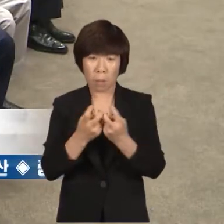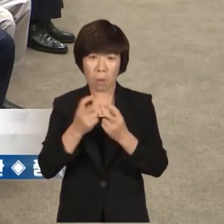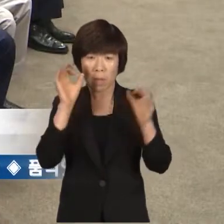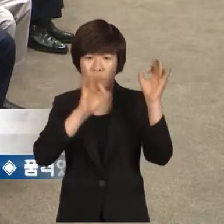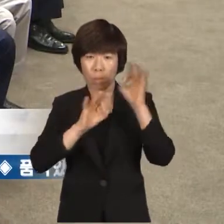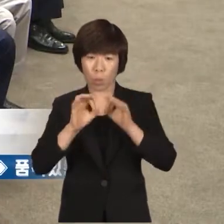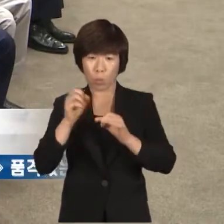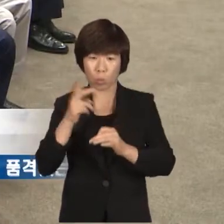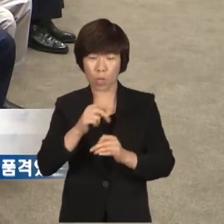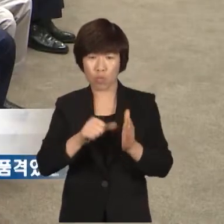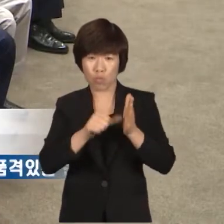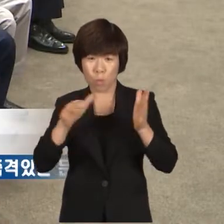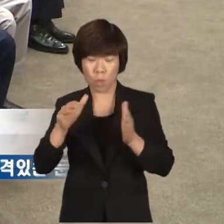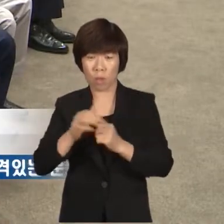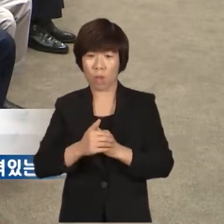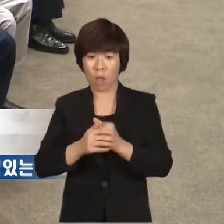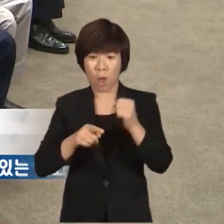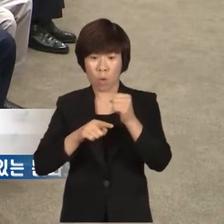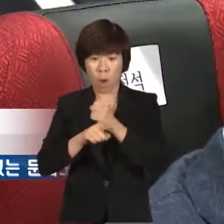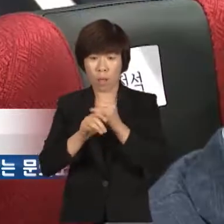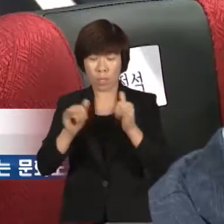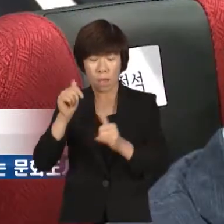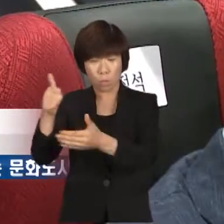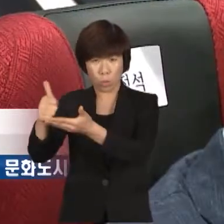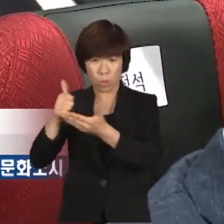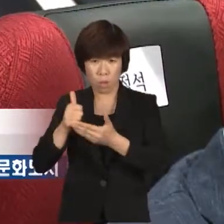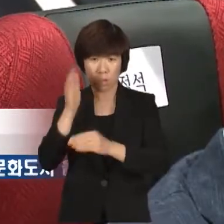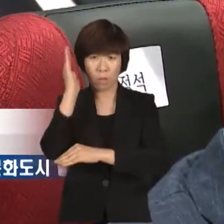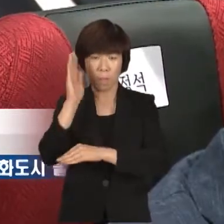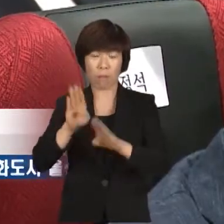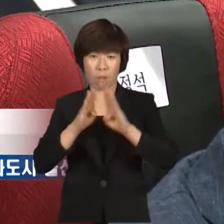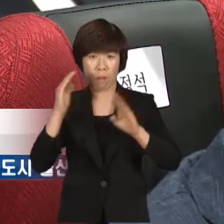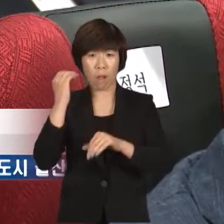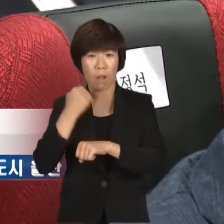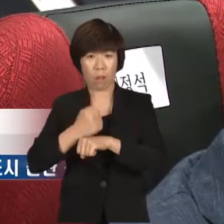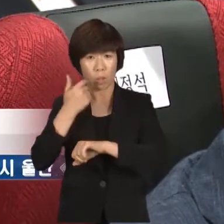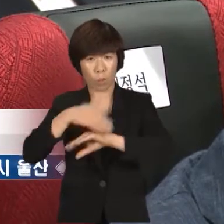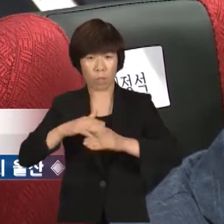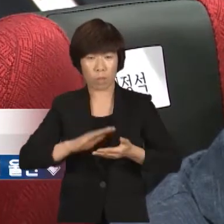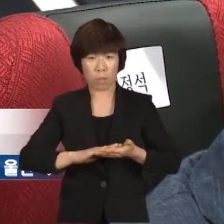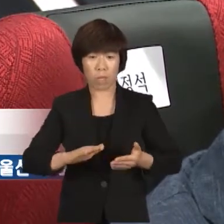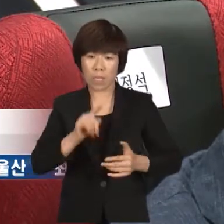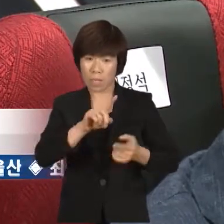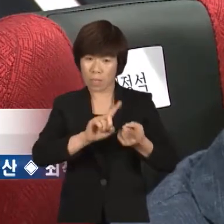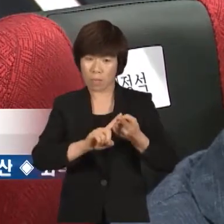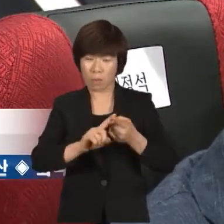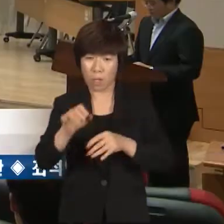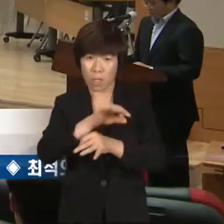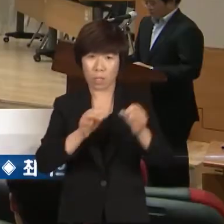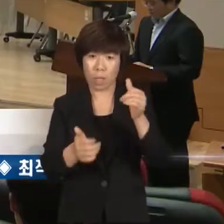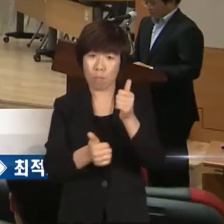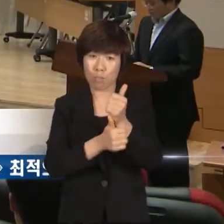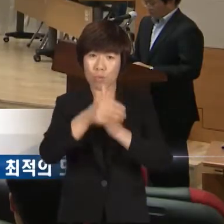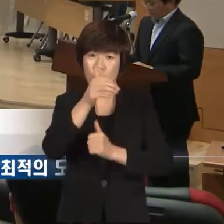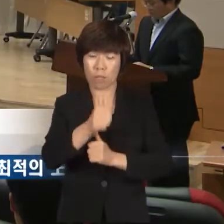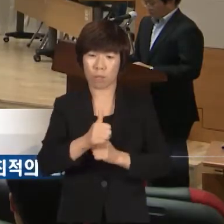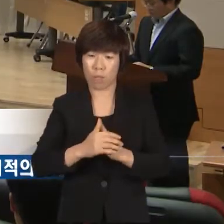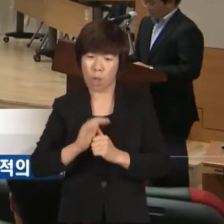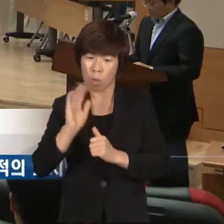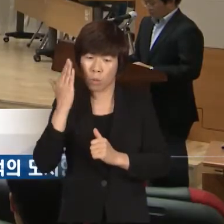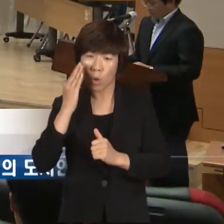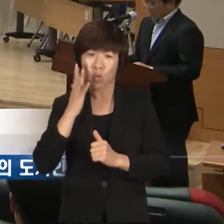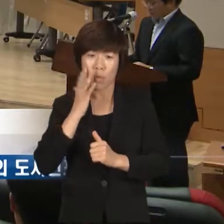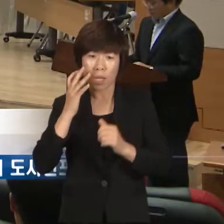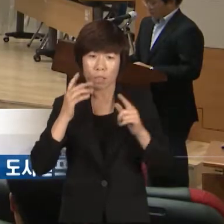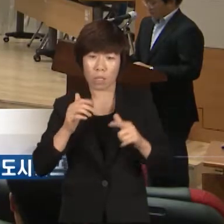상생협력 모색, 그리고 저명과학자 초청 세미나 개최 등의 역할을 수행할 예정입니다. 이에 이태성 경제부시장은